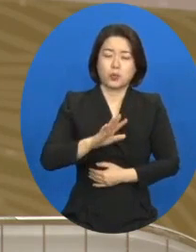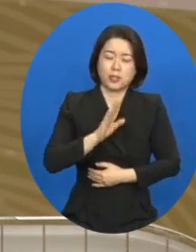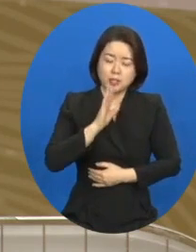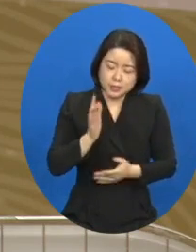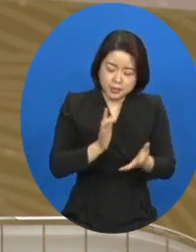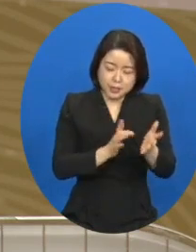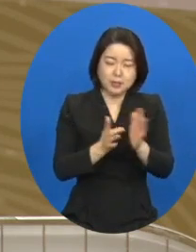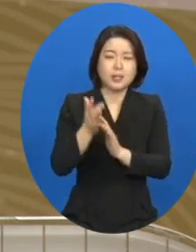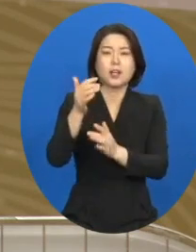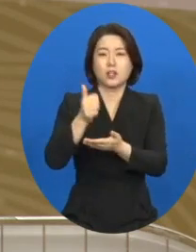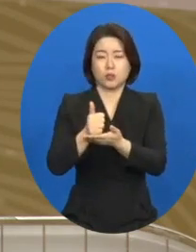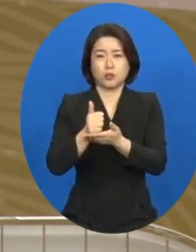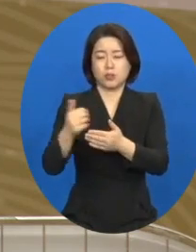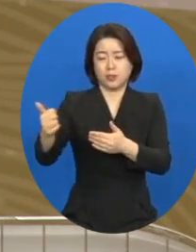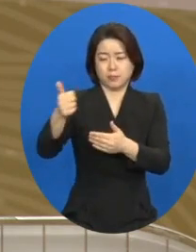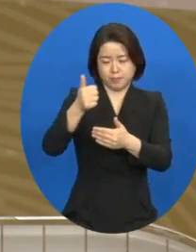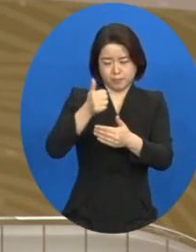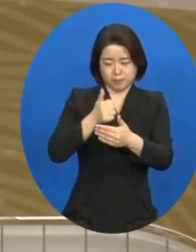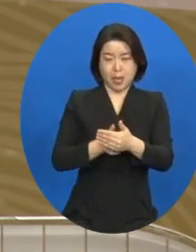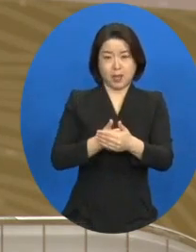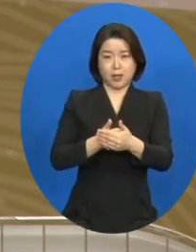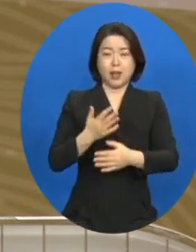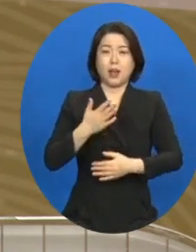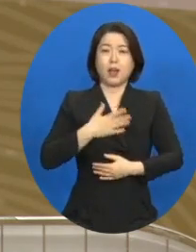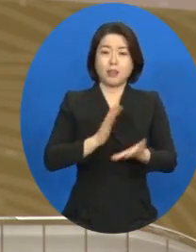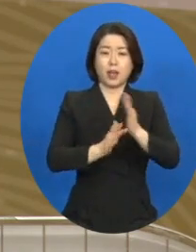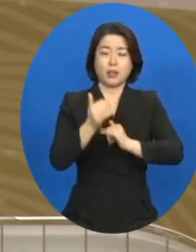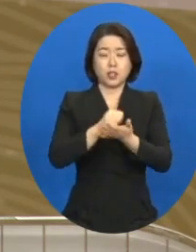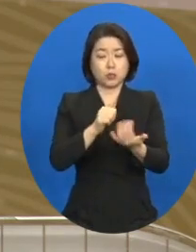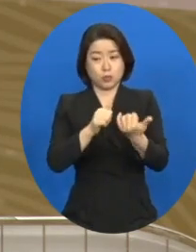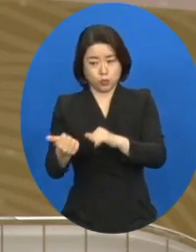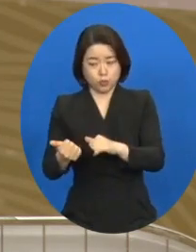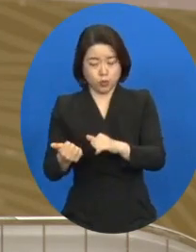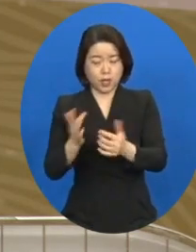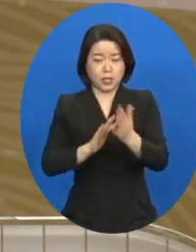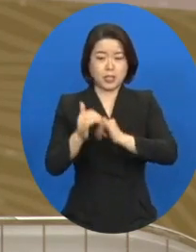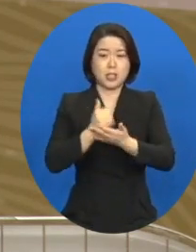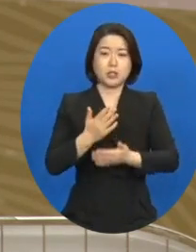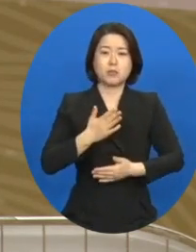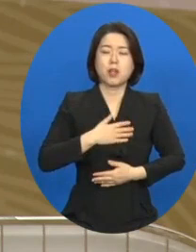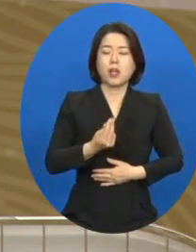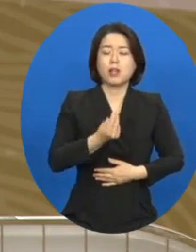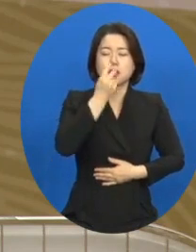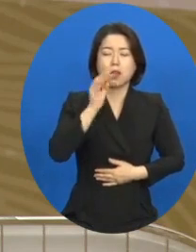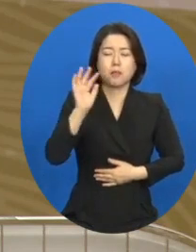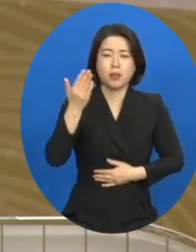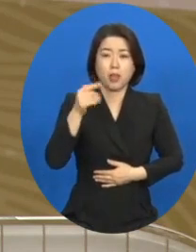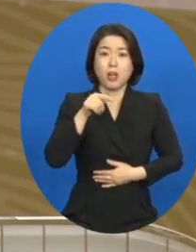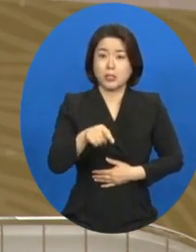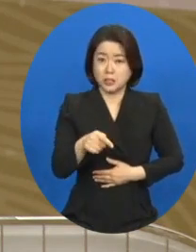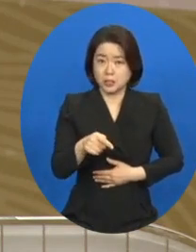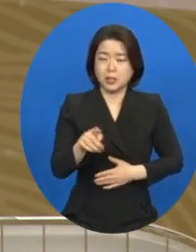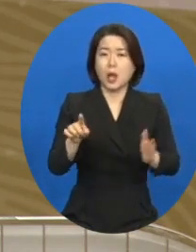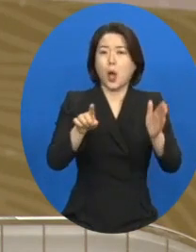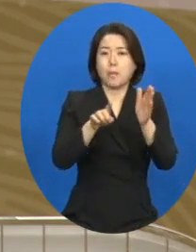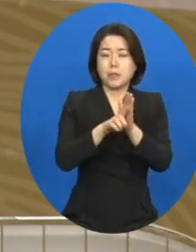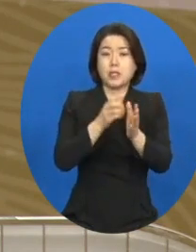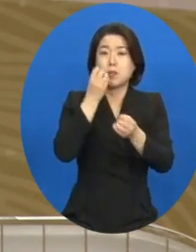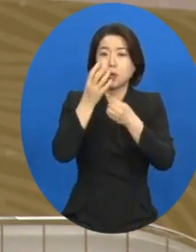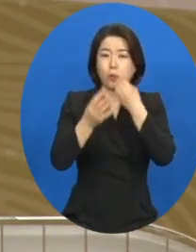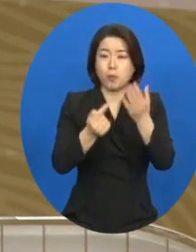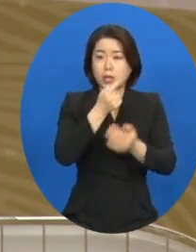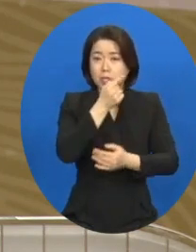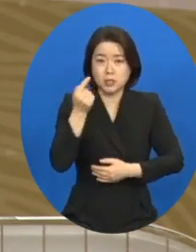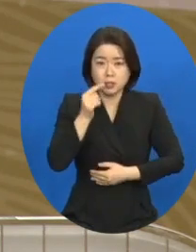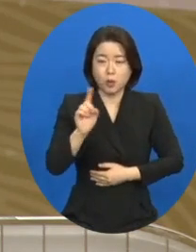예수님을 영접해서 나는 예수님과 죽고 예수님이 내 생명 되셨다는 그런 믿음의 고백의